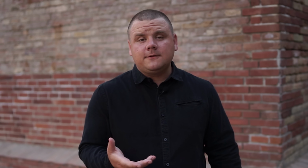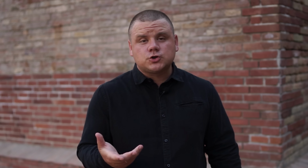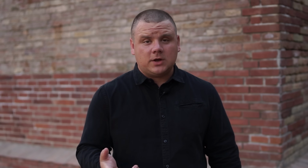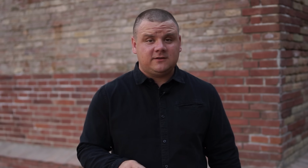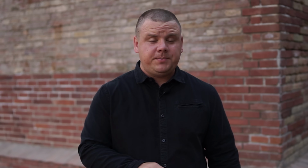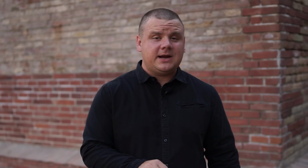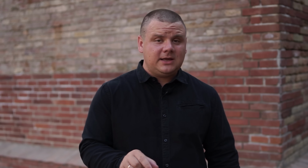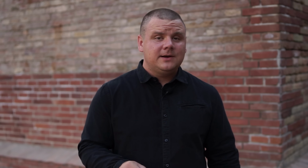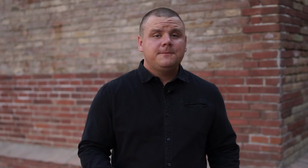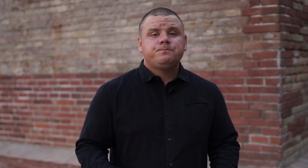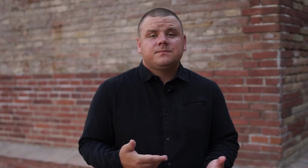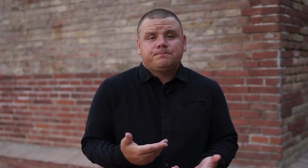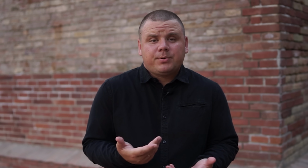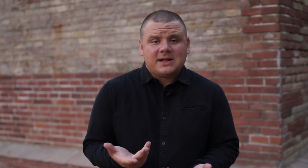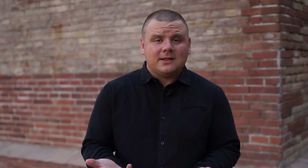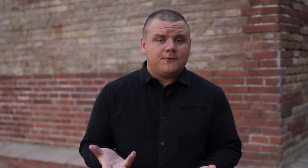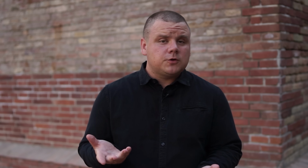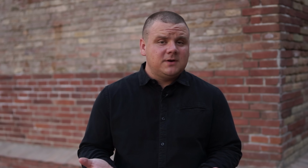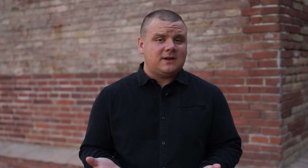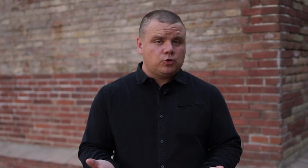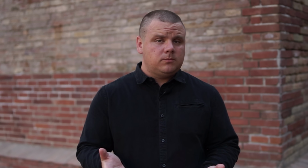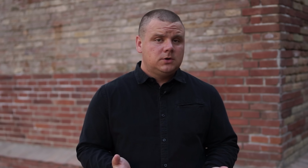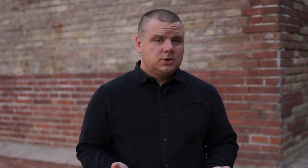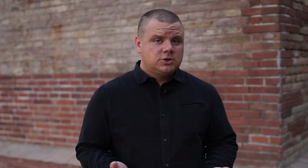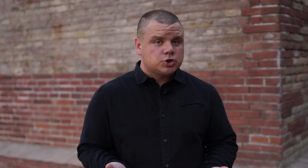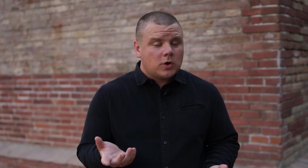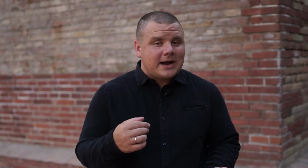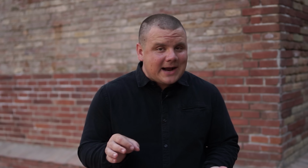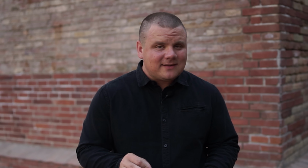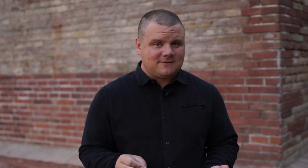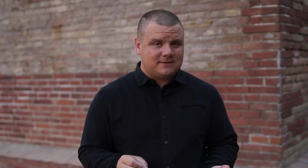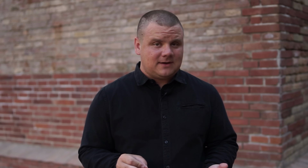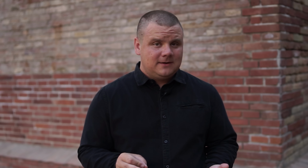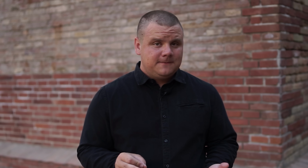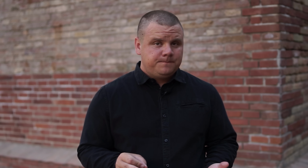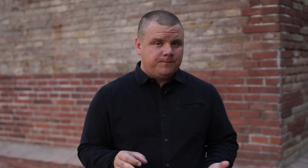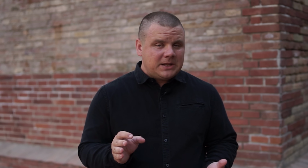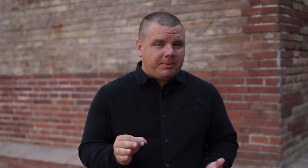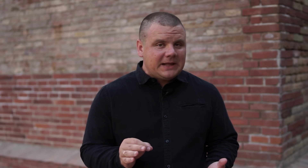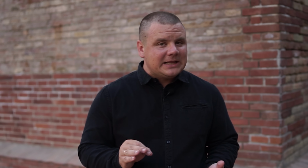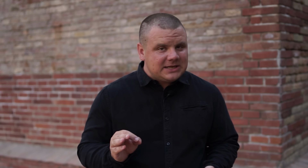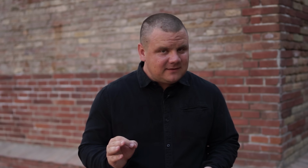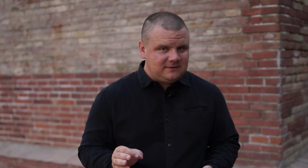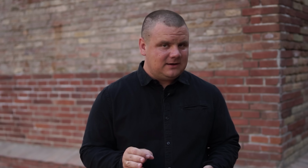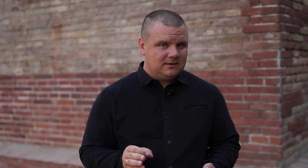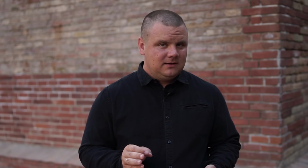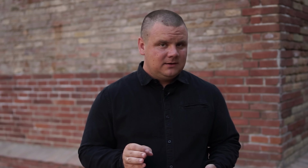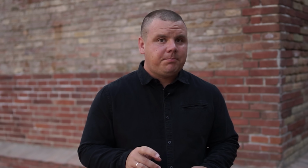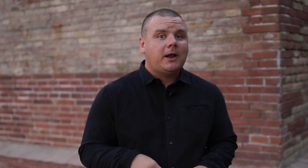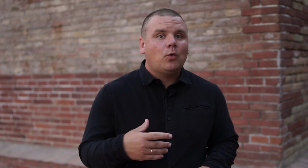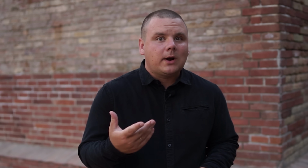я был в шоке. Теперь они проталкивают мысль о том, что, как оказывается, нападала не